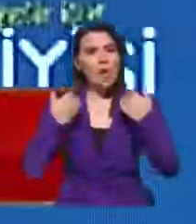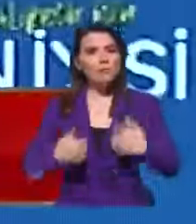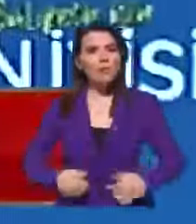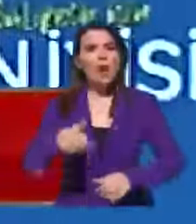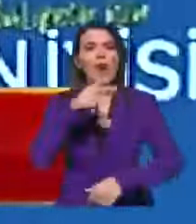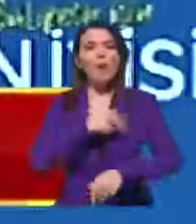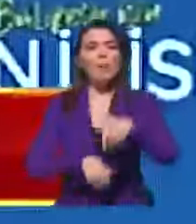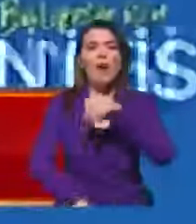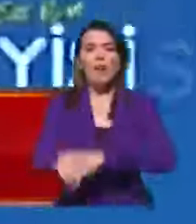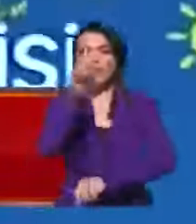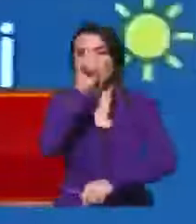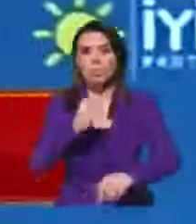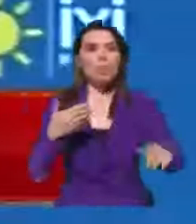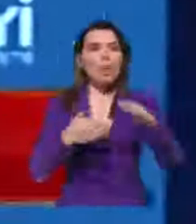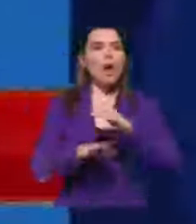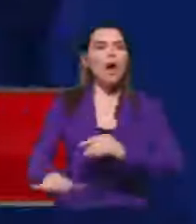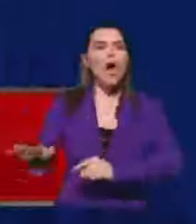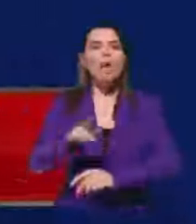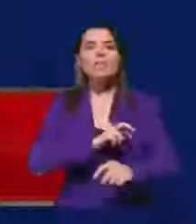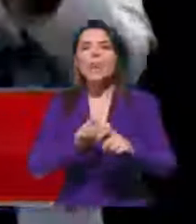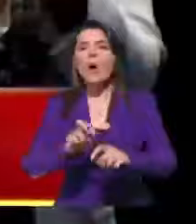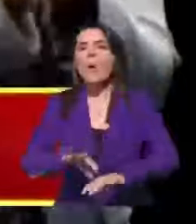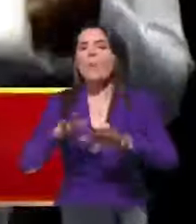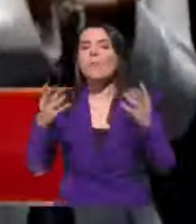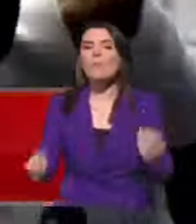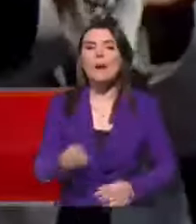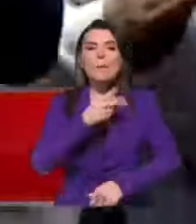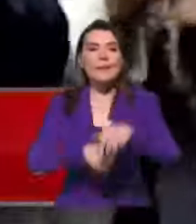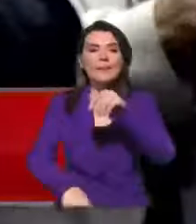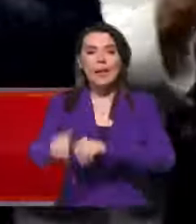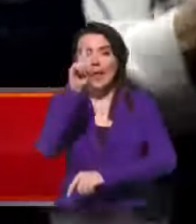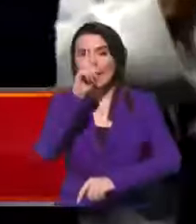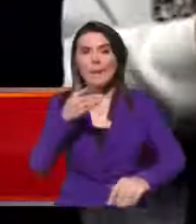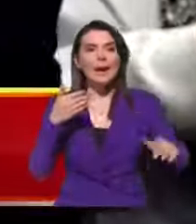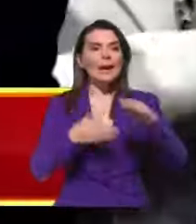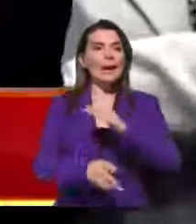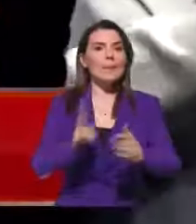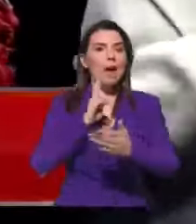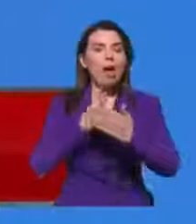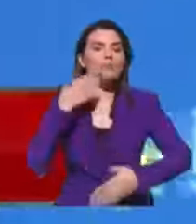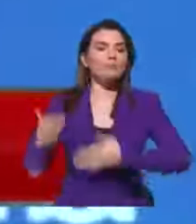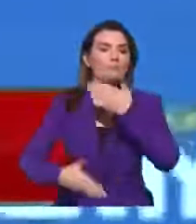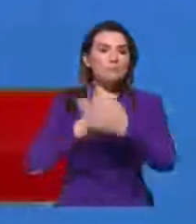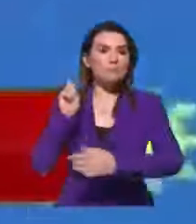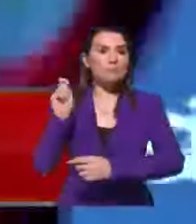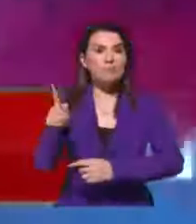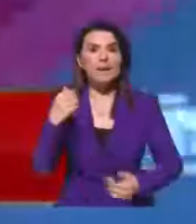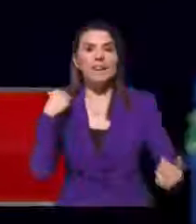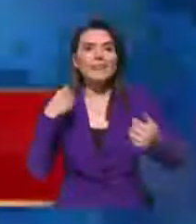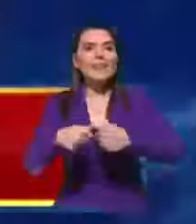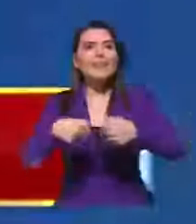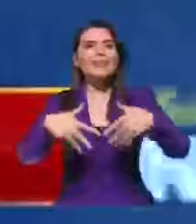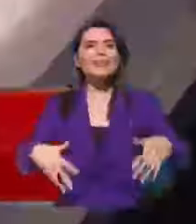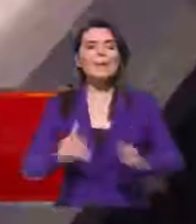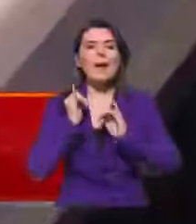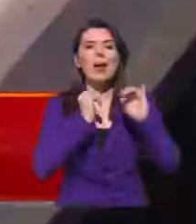seçimlere katılması herkesin sinirini bozdu. Yerel seçime tek başına girme kararını anlatırken bir kez daha sistem